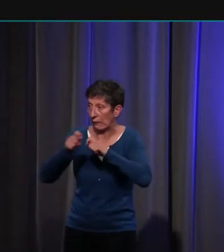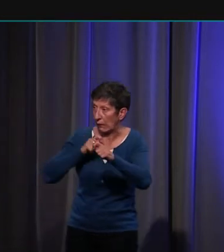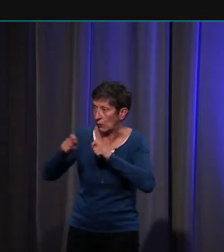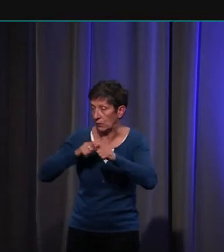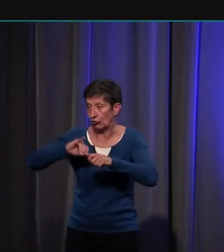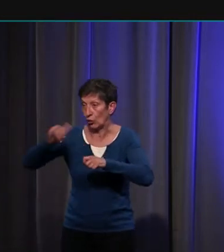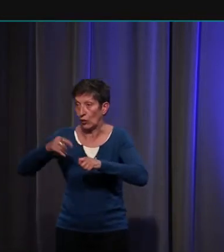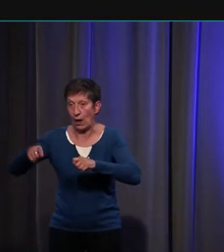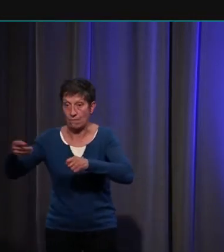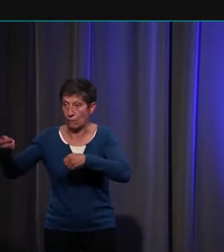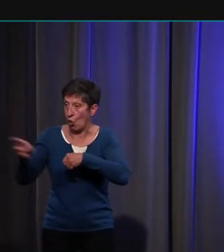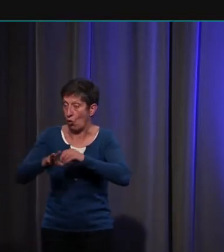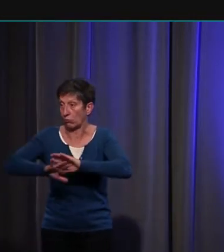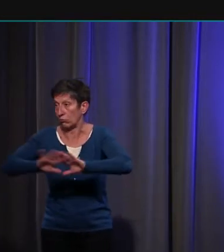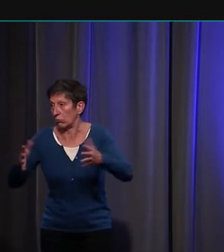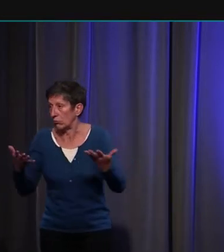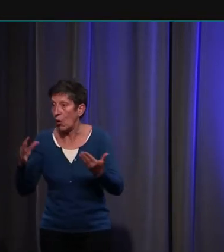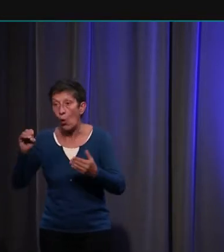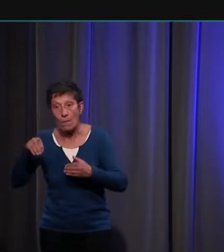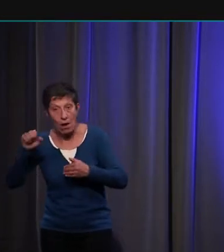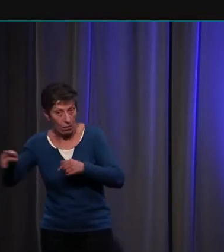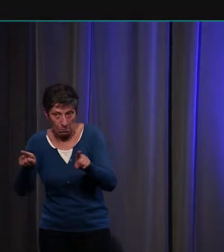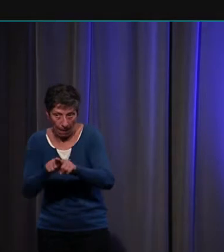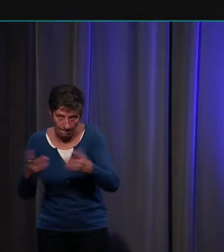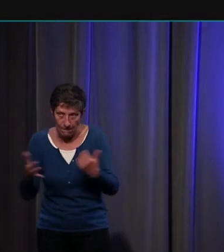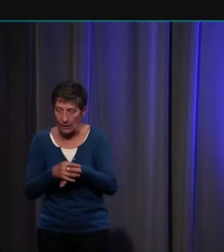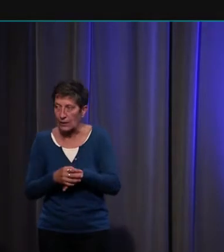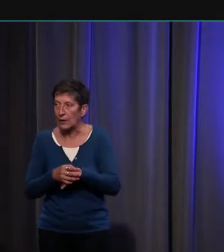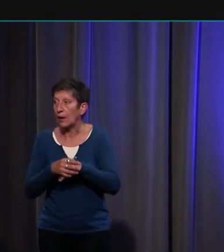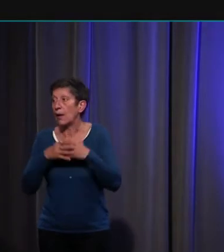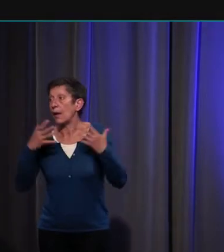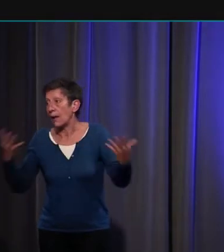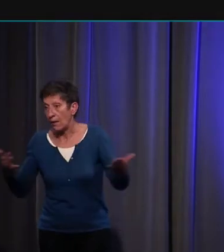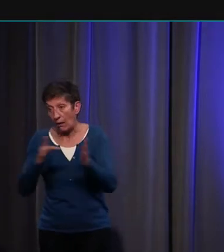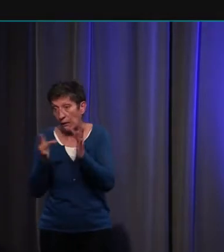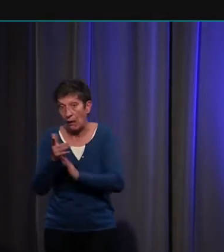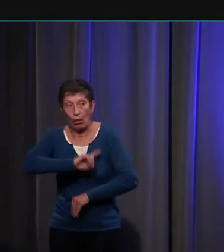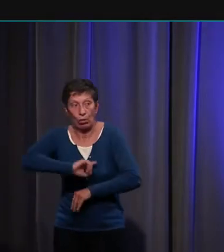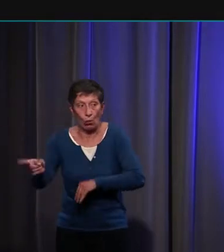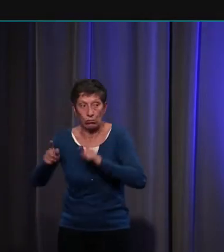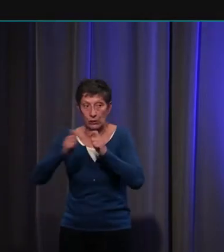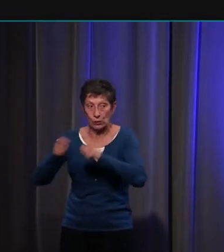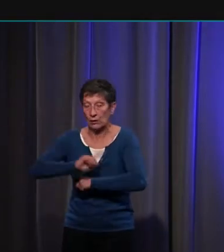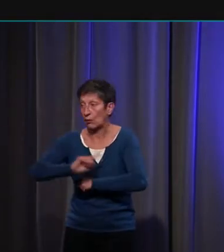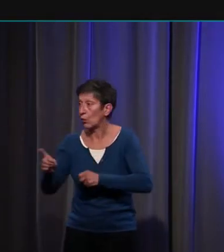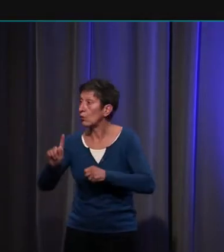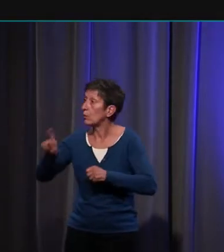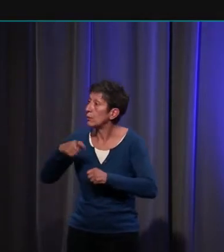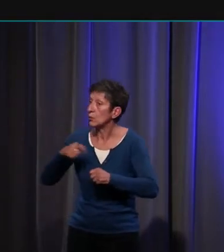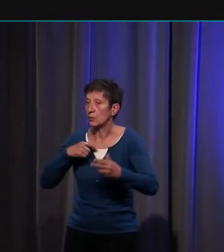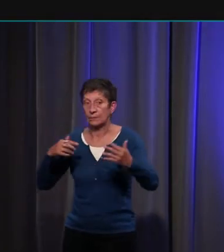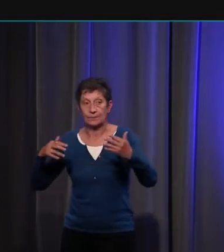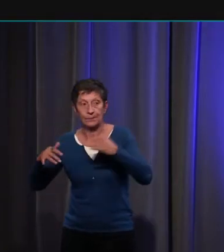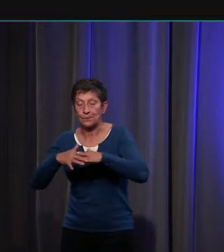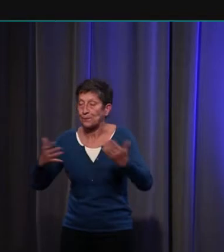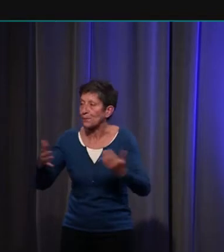jérusalem omar aussi et les chrétiens n'ont effectivement il y avait cette ambiance d'eschatologie qui avait